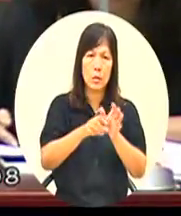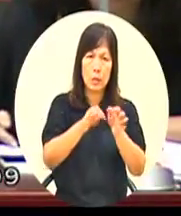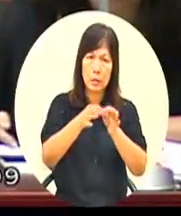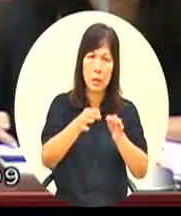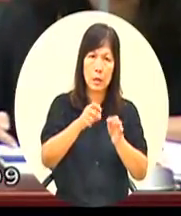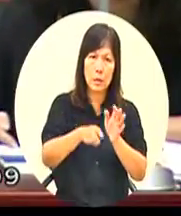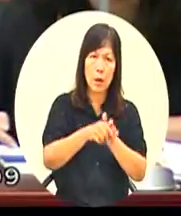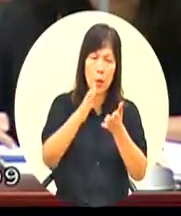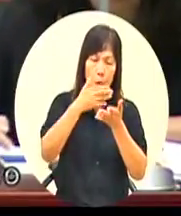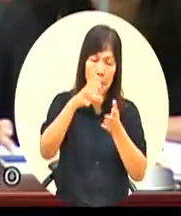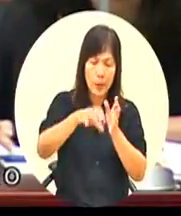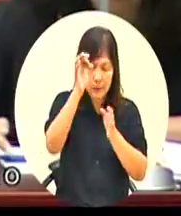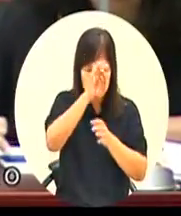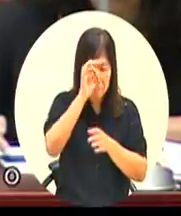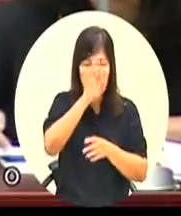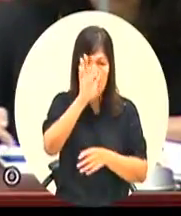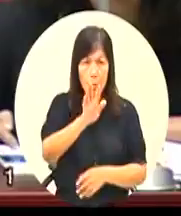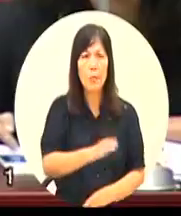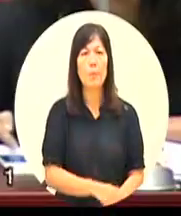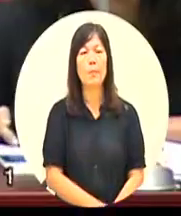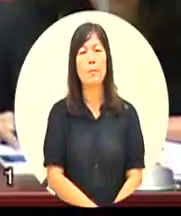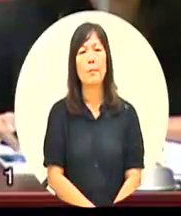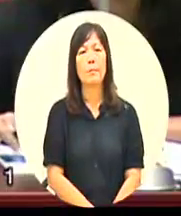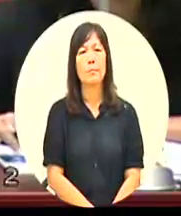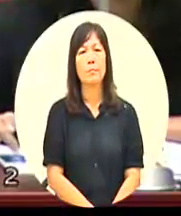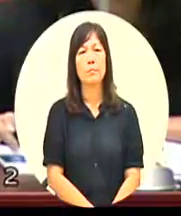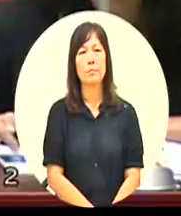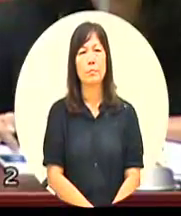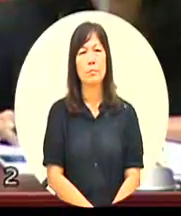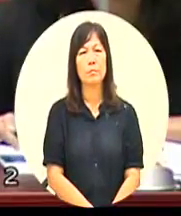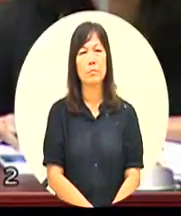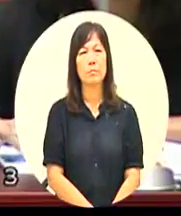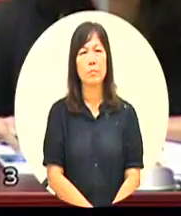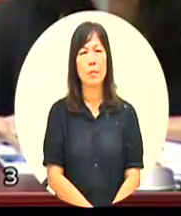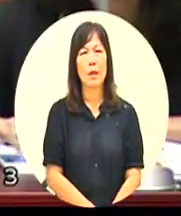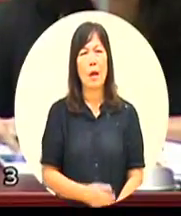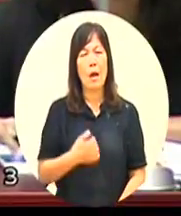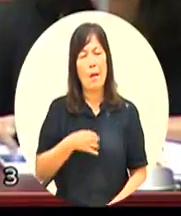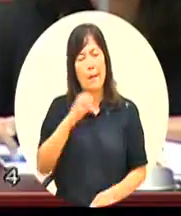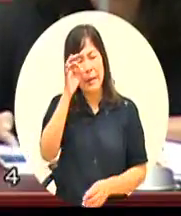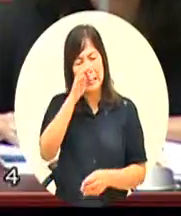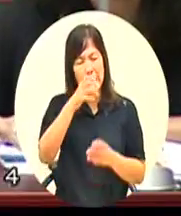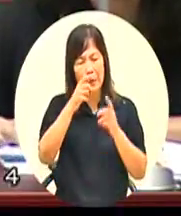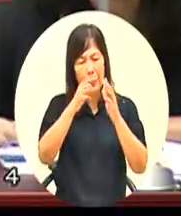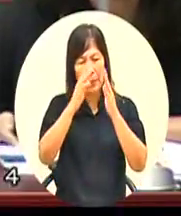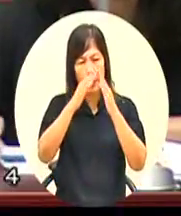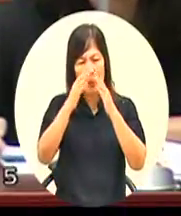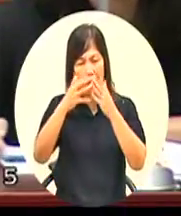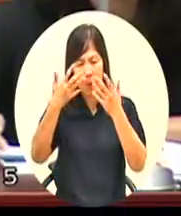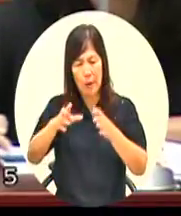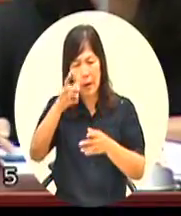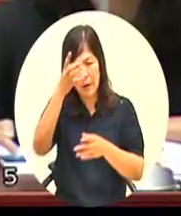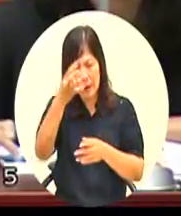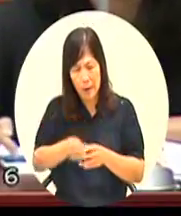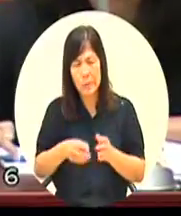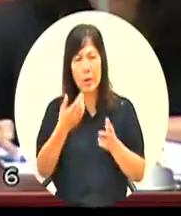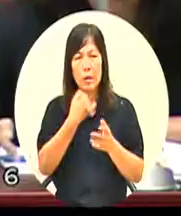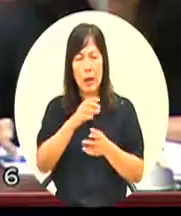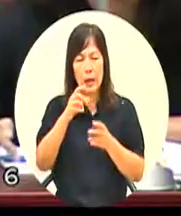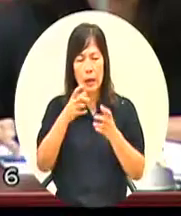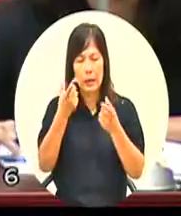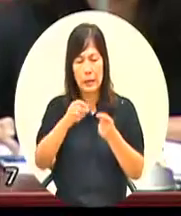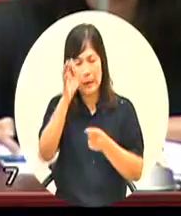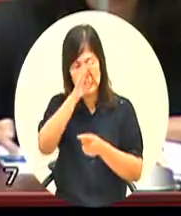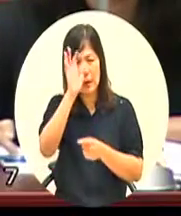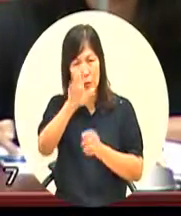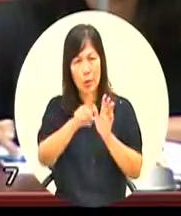的那个餐饮去找，基本上我们找了很多家，其实到目前为止也在继续在找啦。可是说真的，